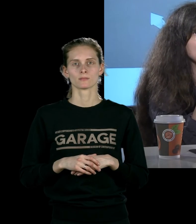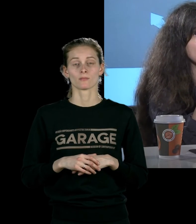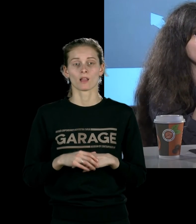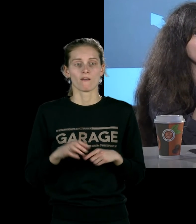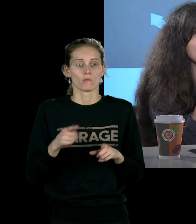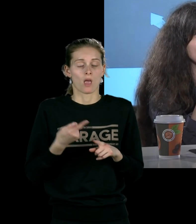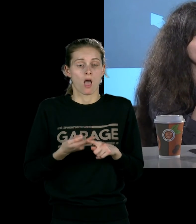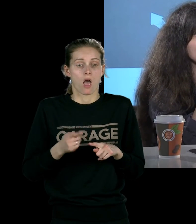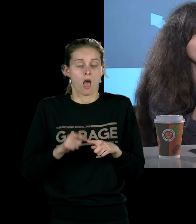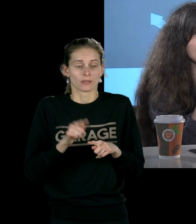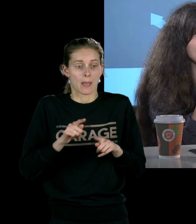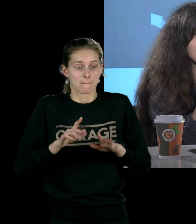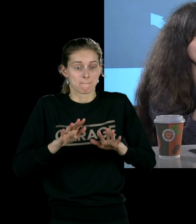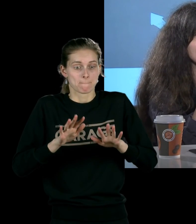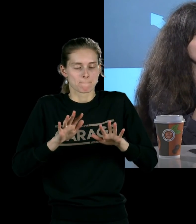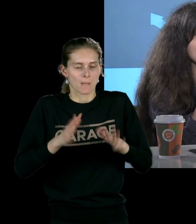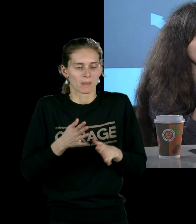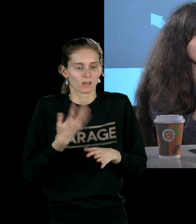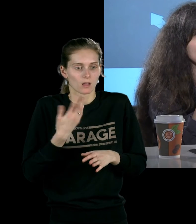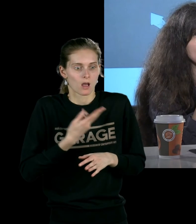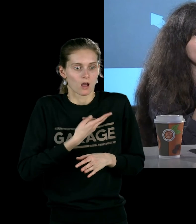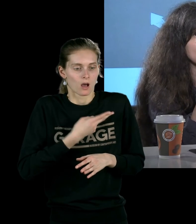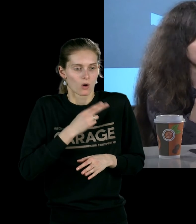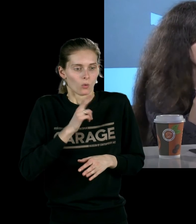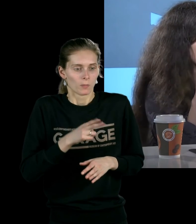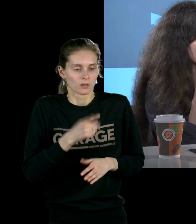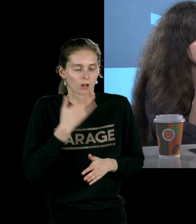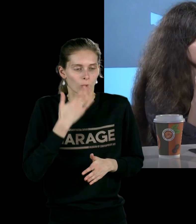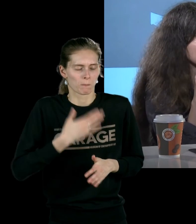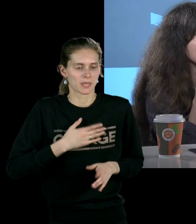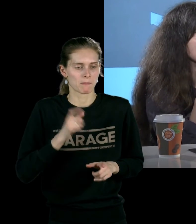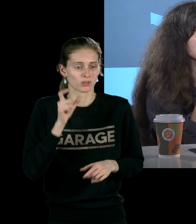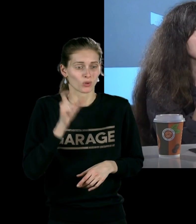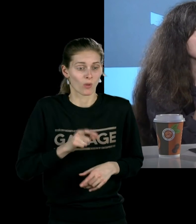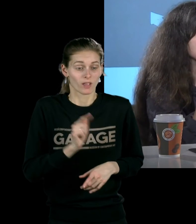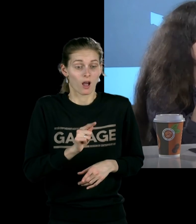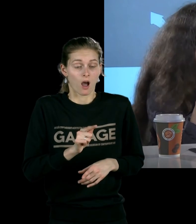момент смерти любимого человека Бекон изображает, возвращается